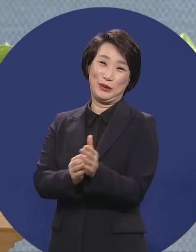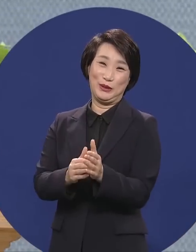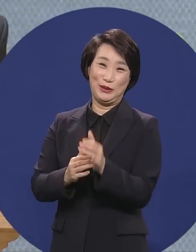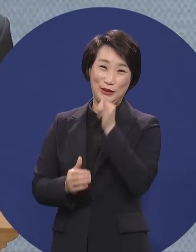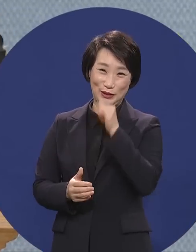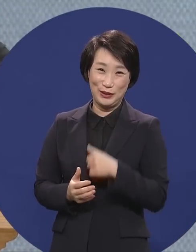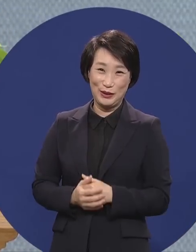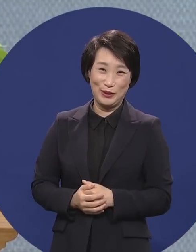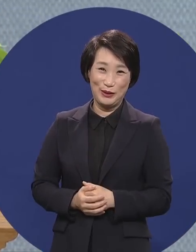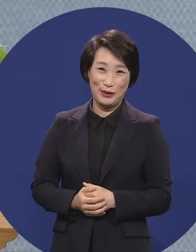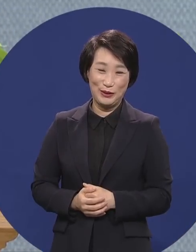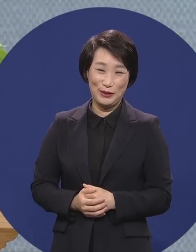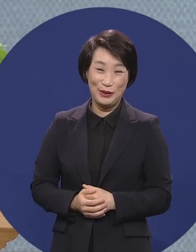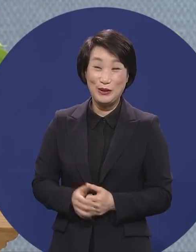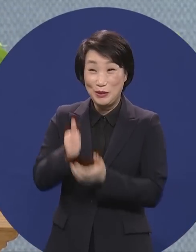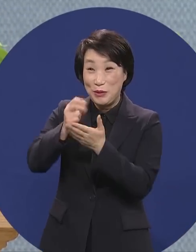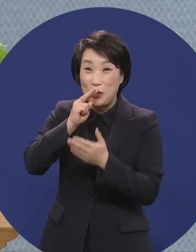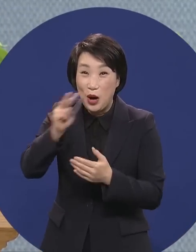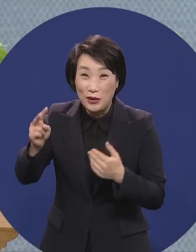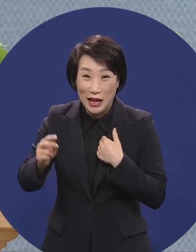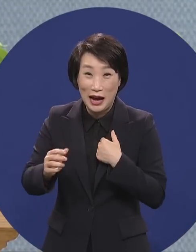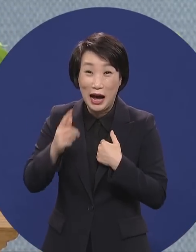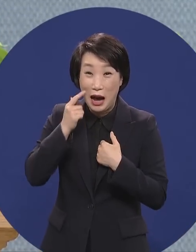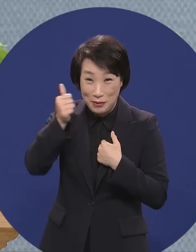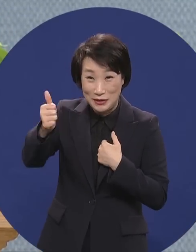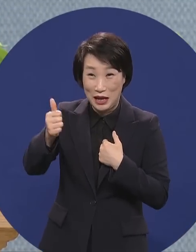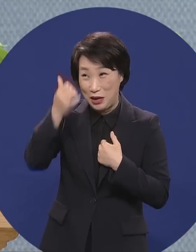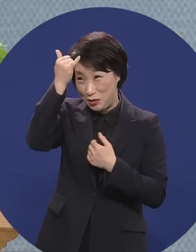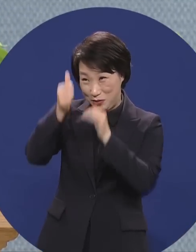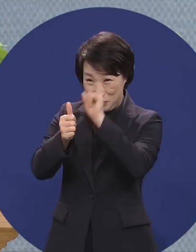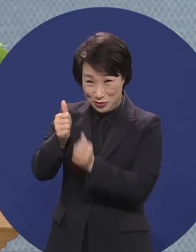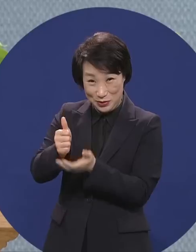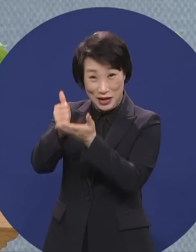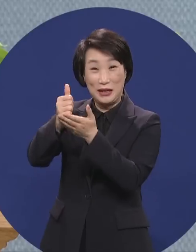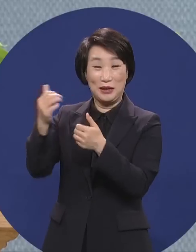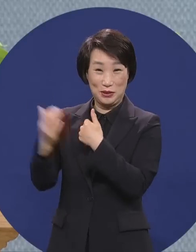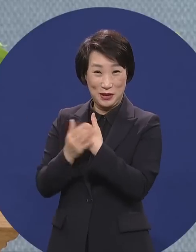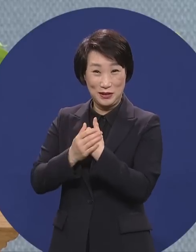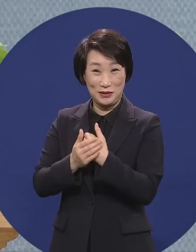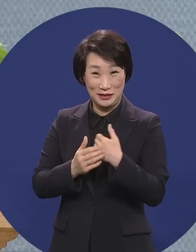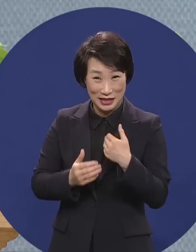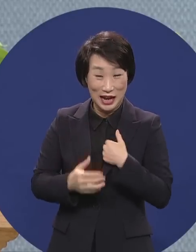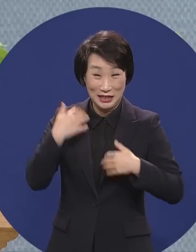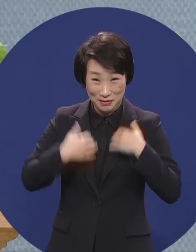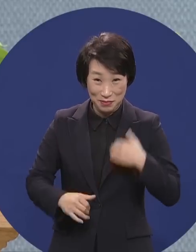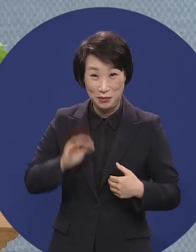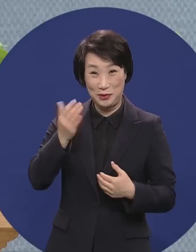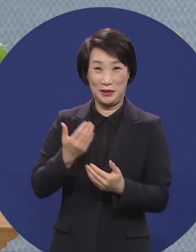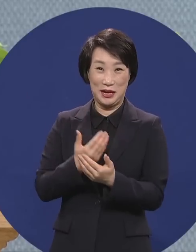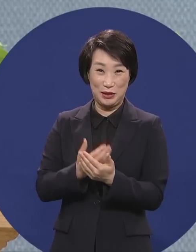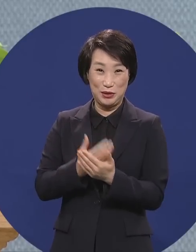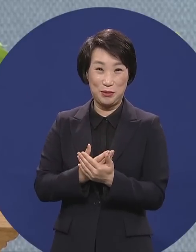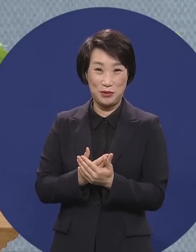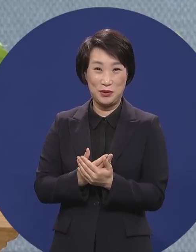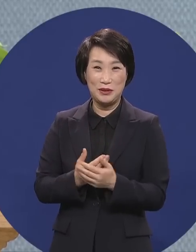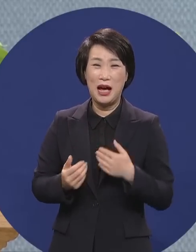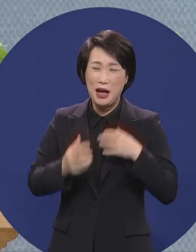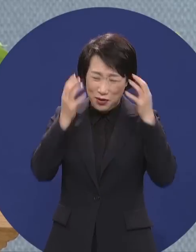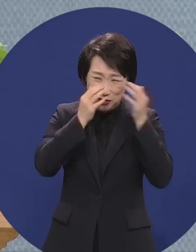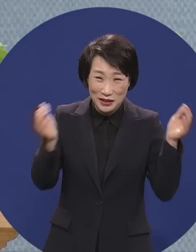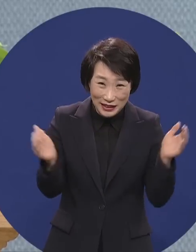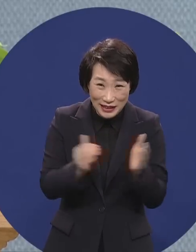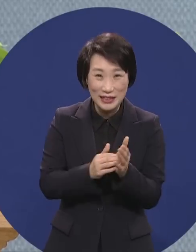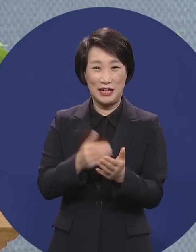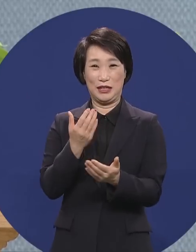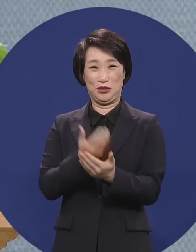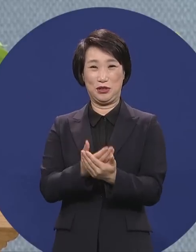끝나버린다 이 말입니다. 주여, 내가 아버지께 효도하게 도와주시고 나의 기쁨이 되게 하시고 고통이 끝나게